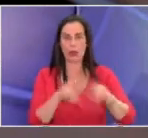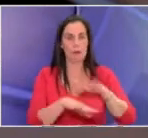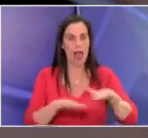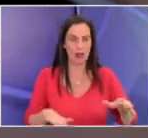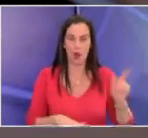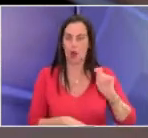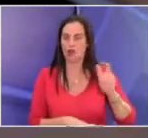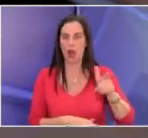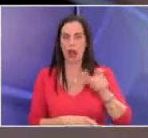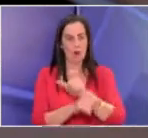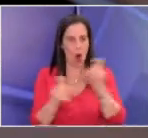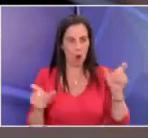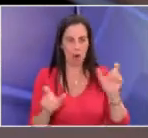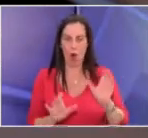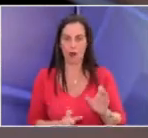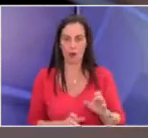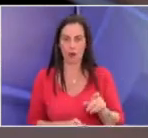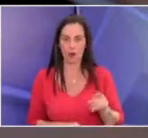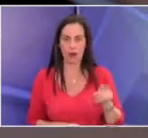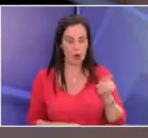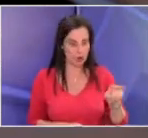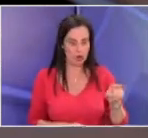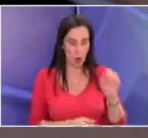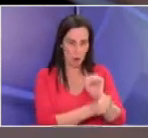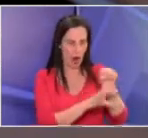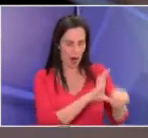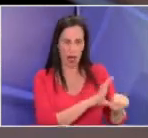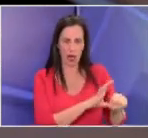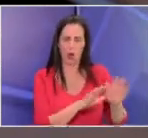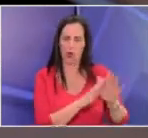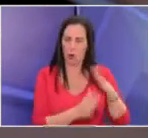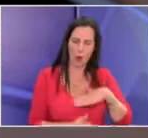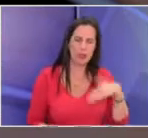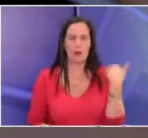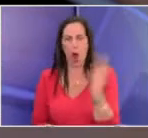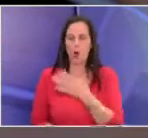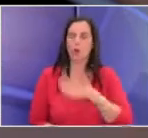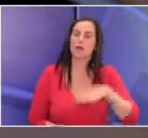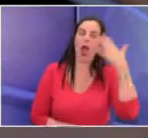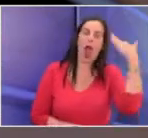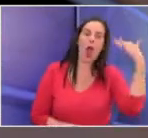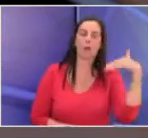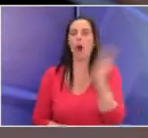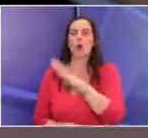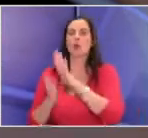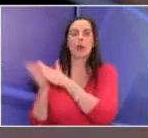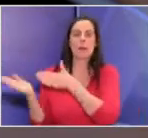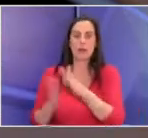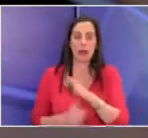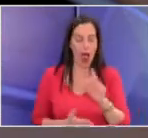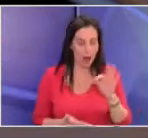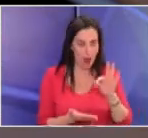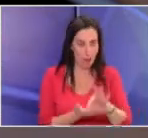באירופה הממוצע? משהו בסביבות 9 מטר רבוע ל... ומה בישראל הממוצע?